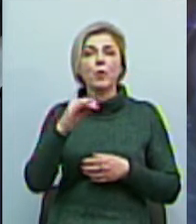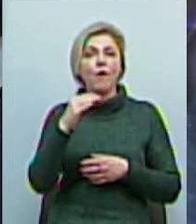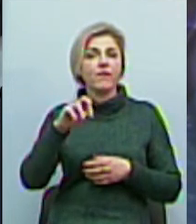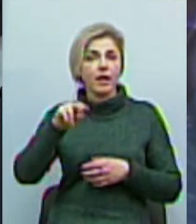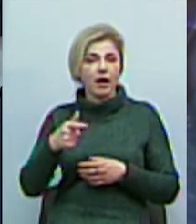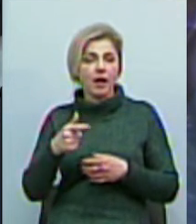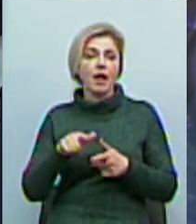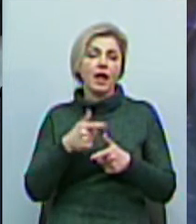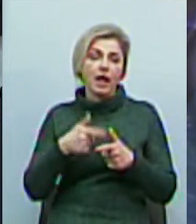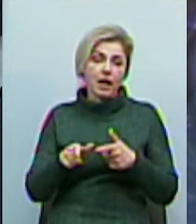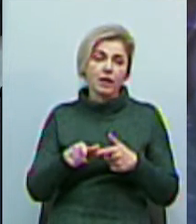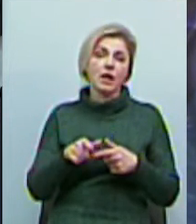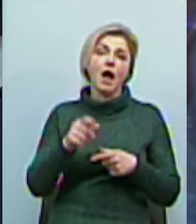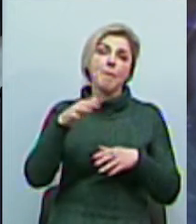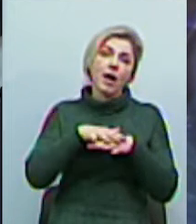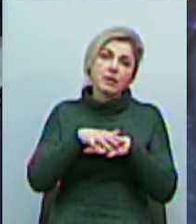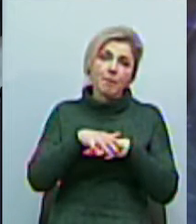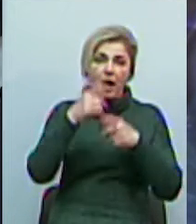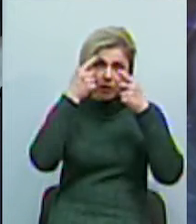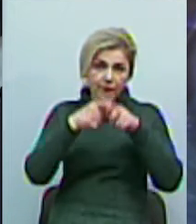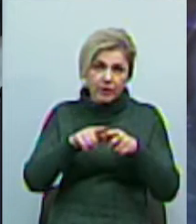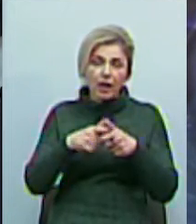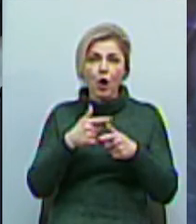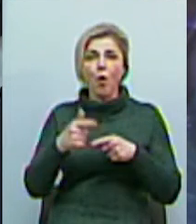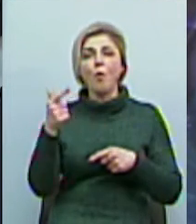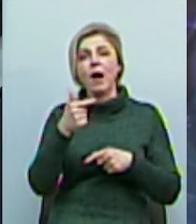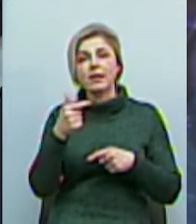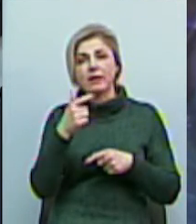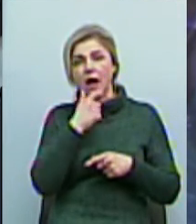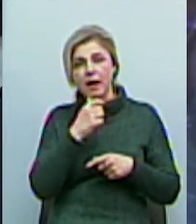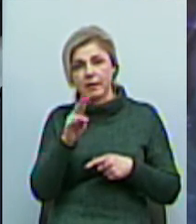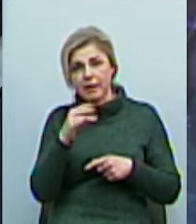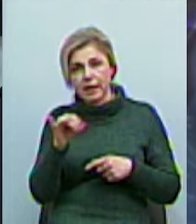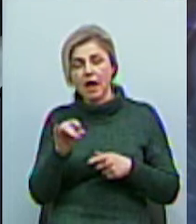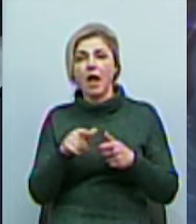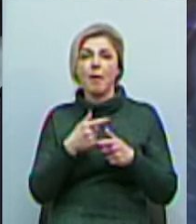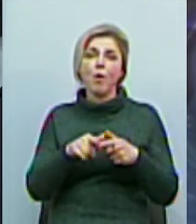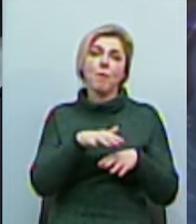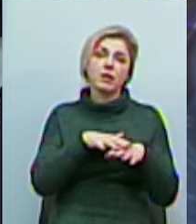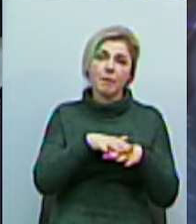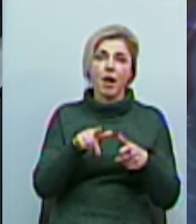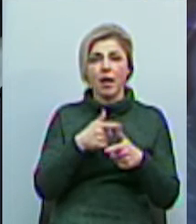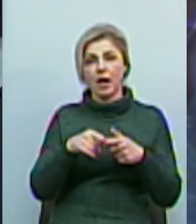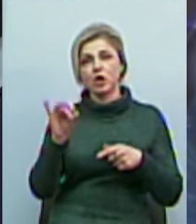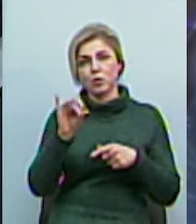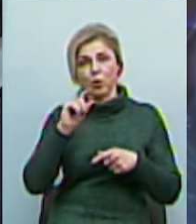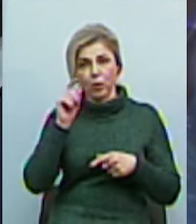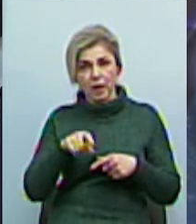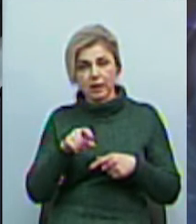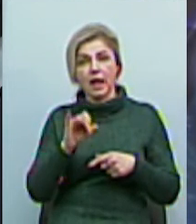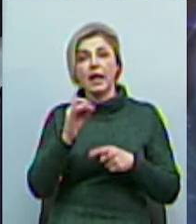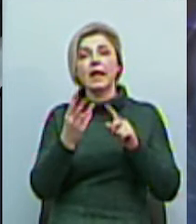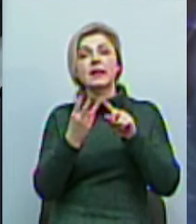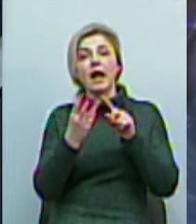то природничий, чи то гуманітарний, можна вибрати або математику, або історію України. І третій